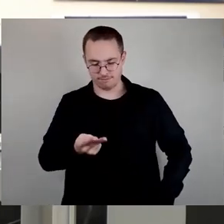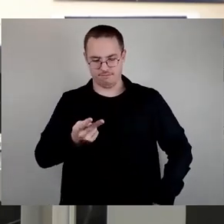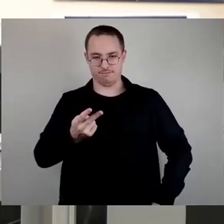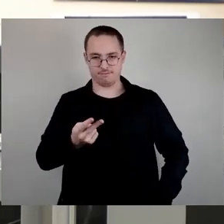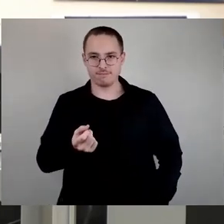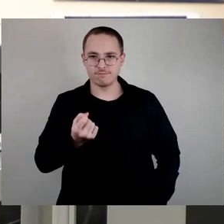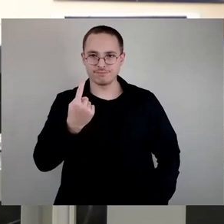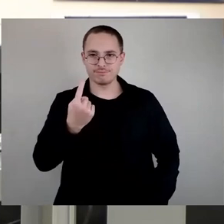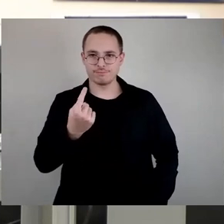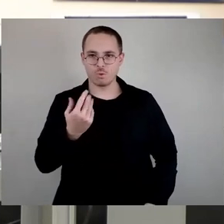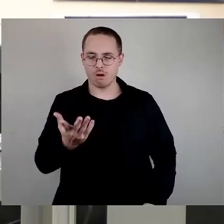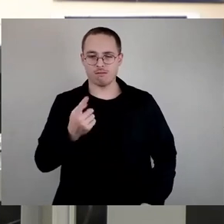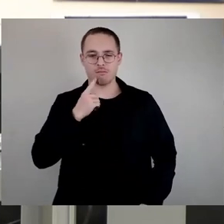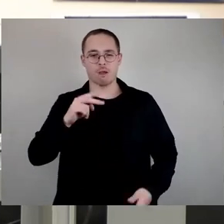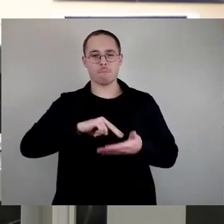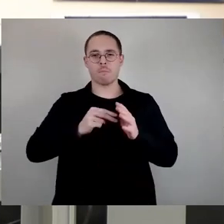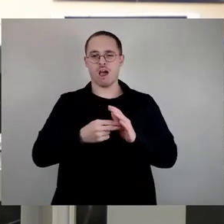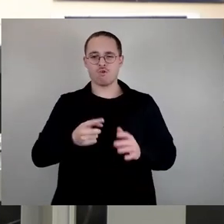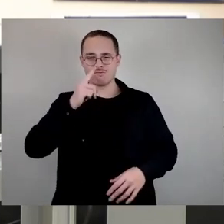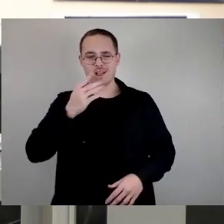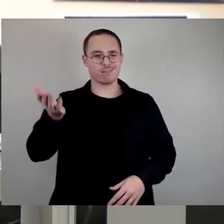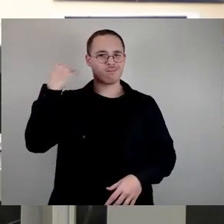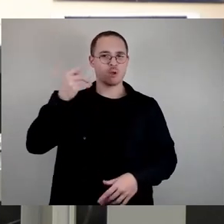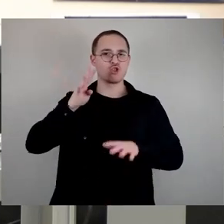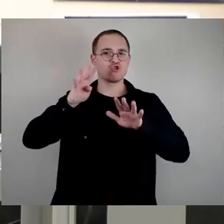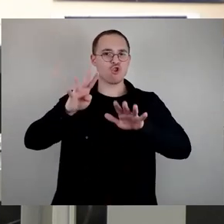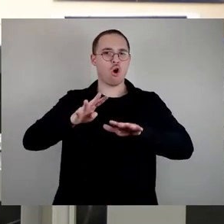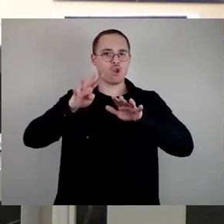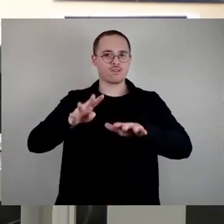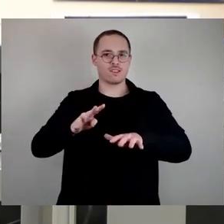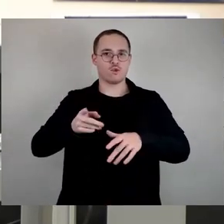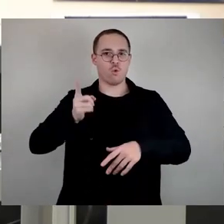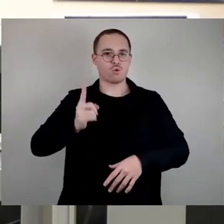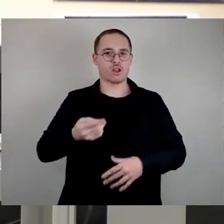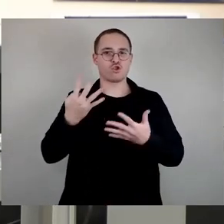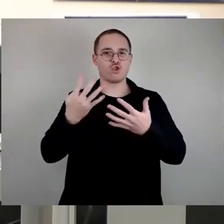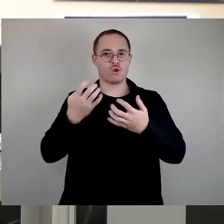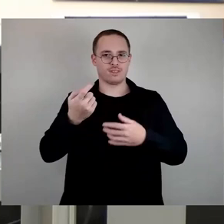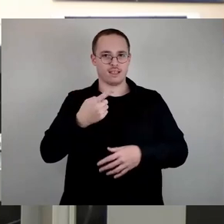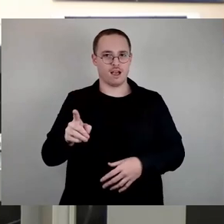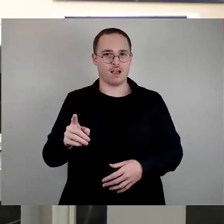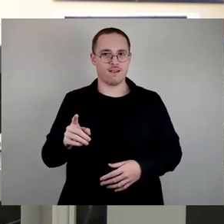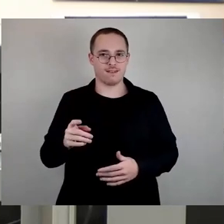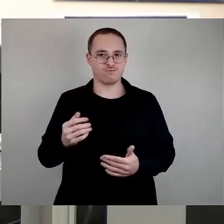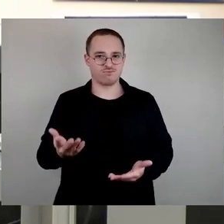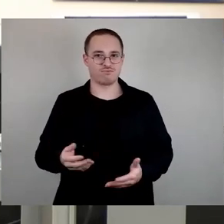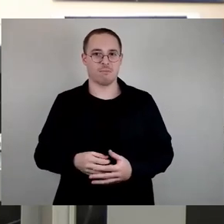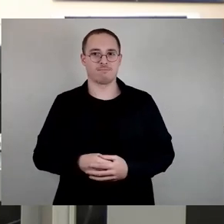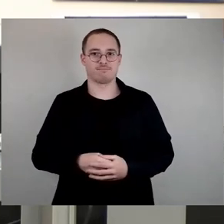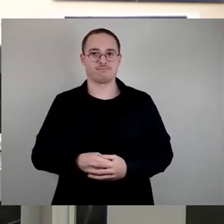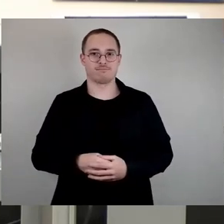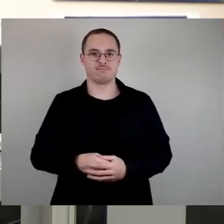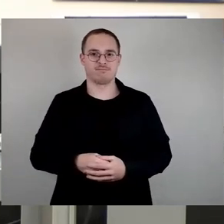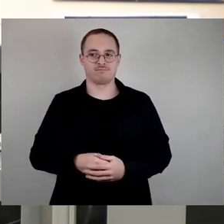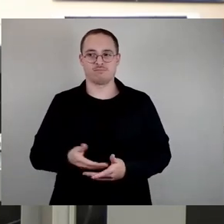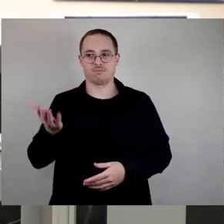aus den 1990er Jahren, als es einen erheblichen Bedarf an Einzelhandels- und an Einrichtungs- und Möbelmärkten gab.